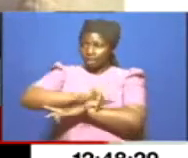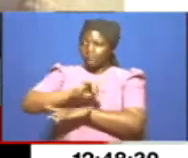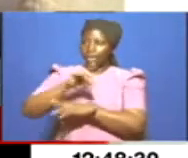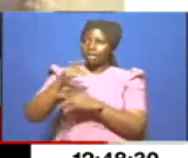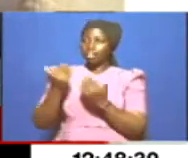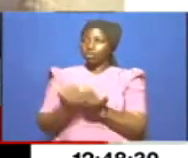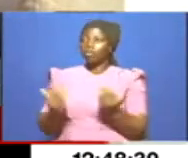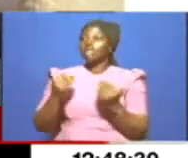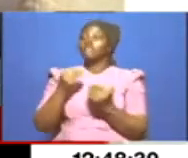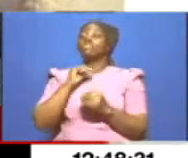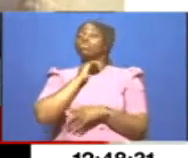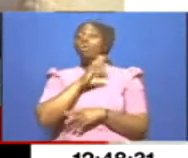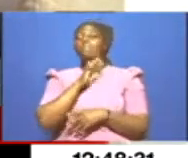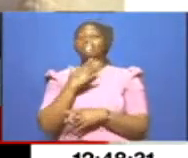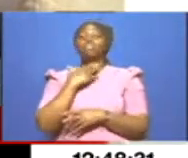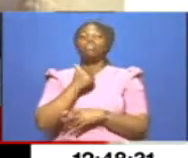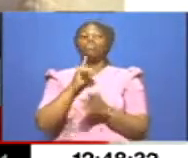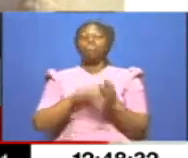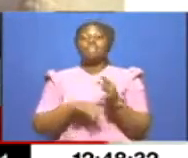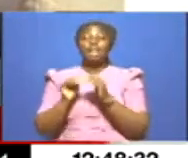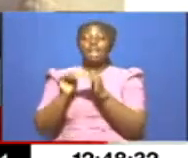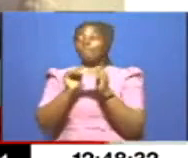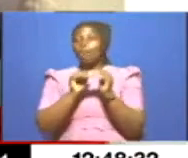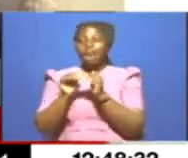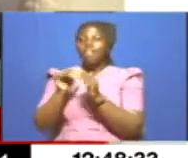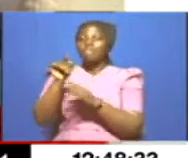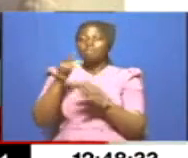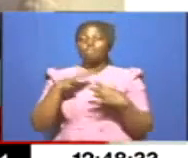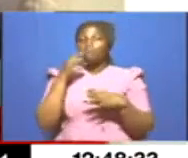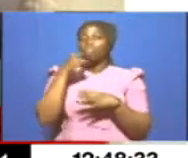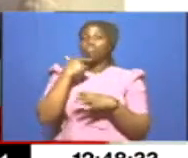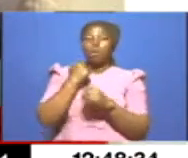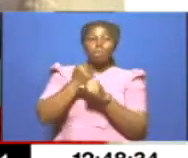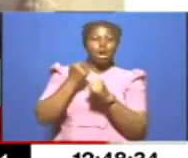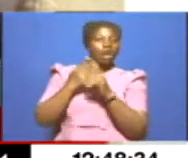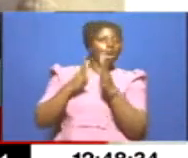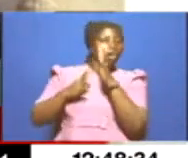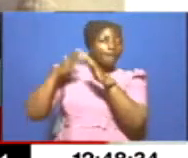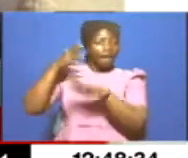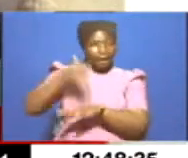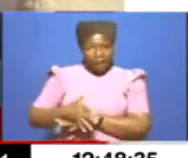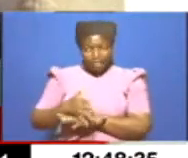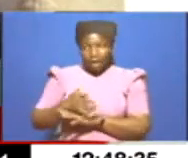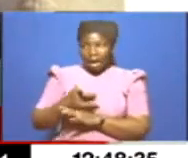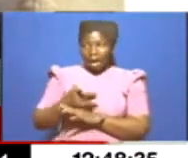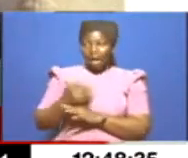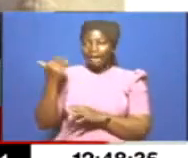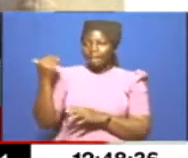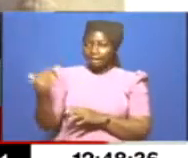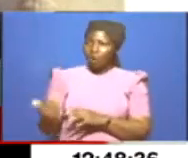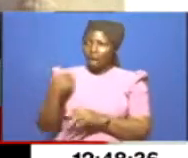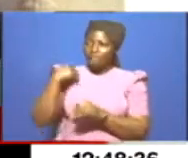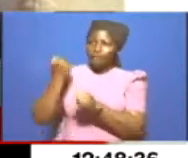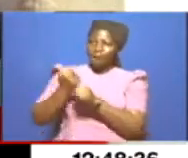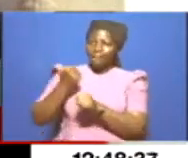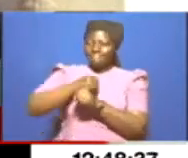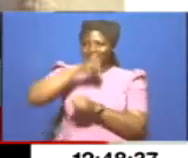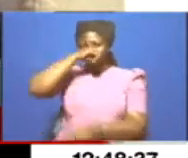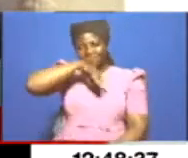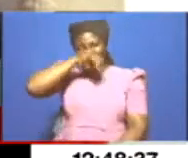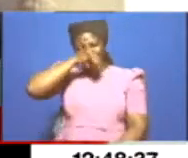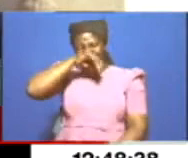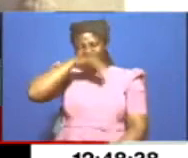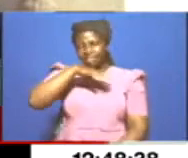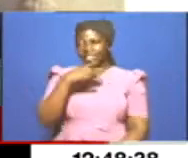demokrasia ni wale ambao they are overworked, yani unapata mtoto amefanyizwa kazi sana, amechukuliwa kama sijui